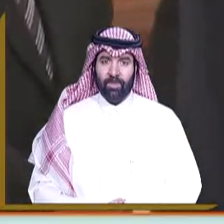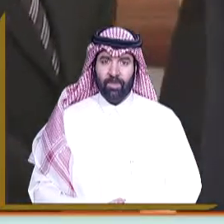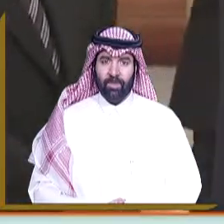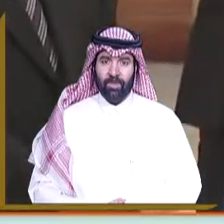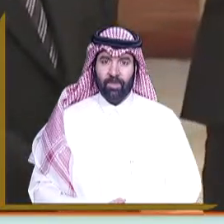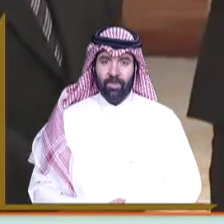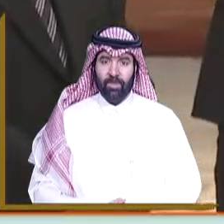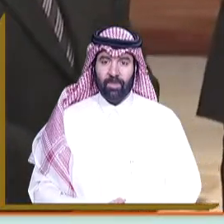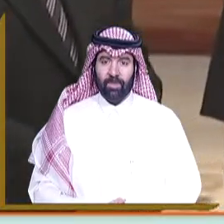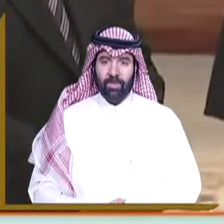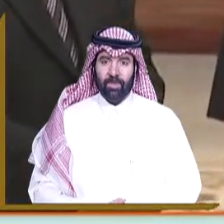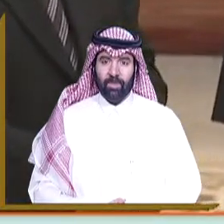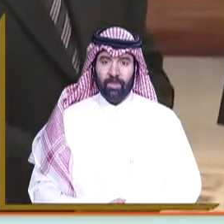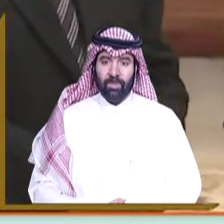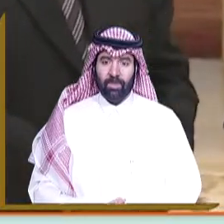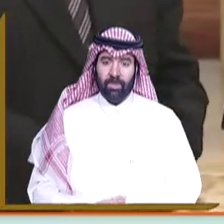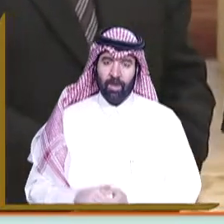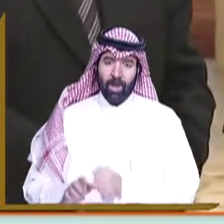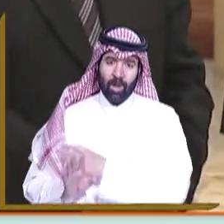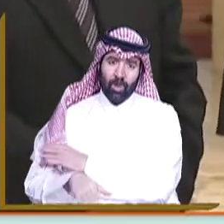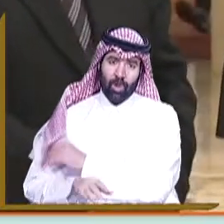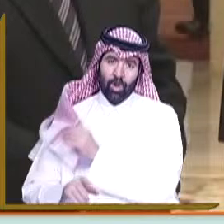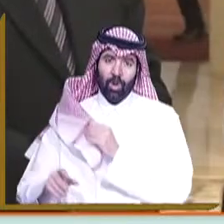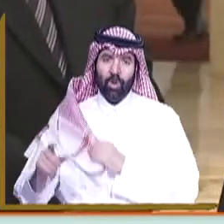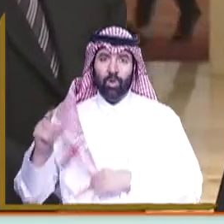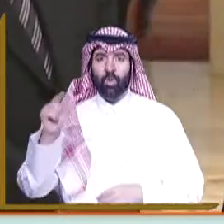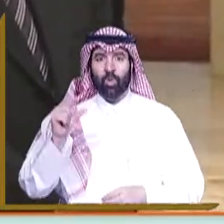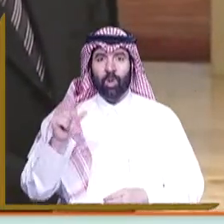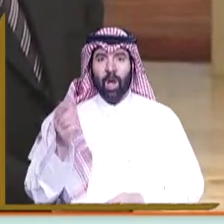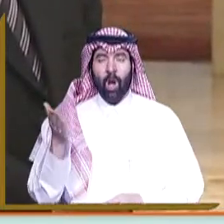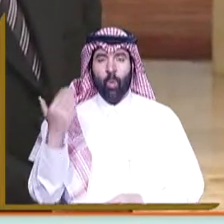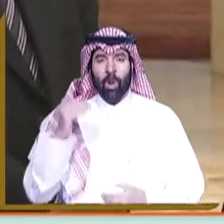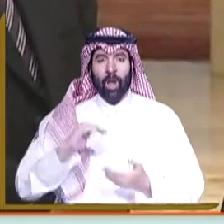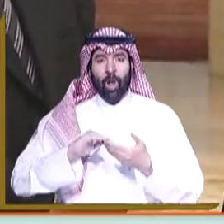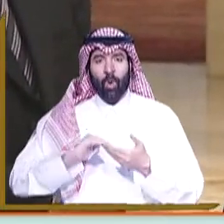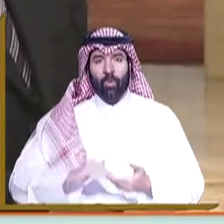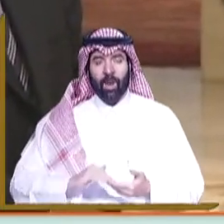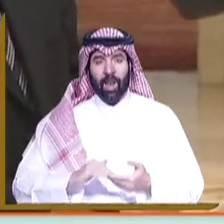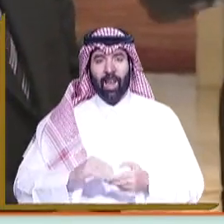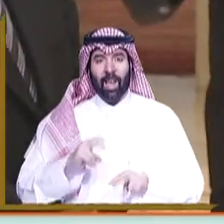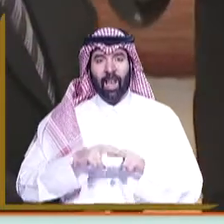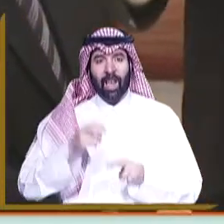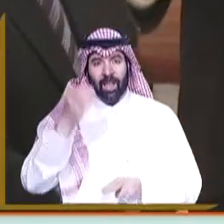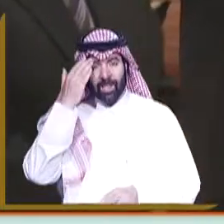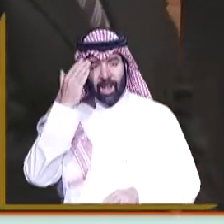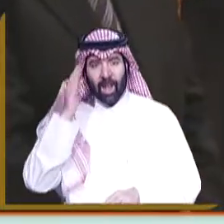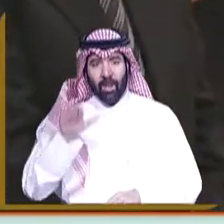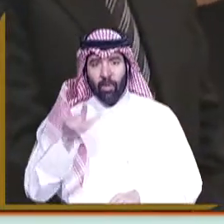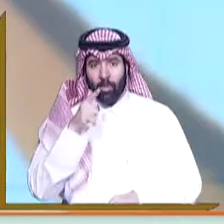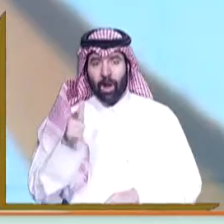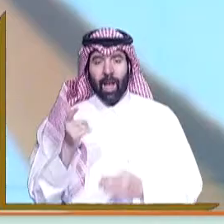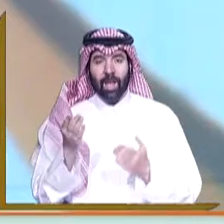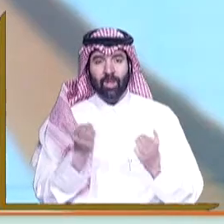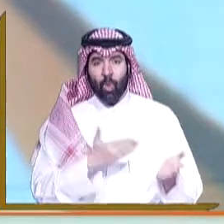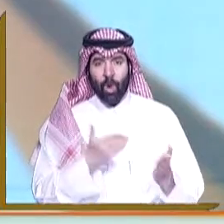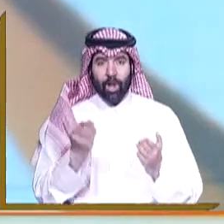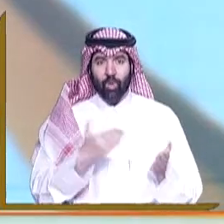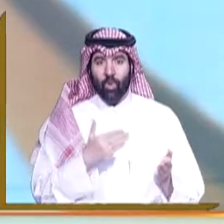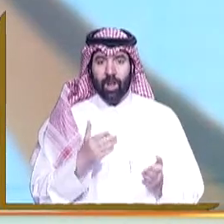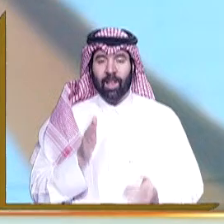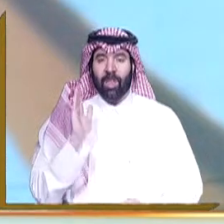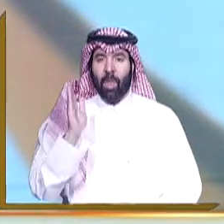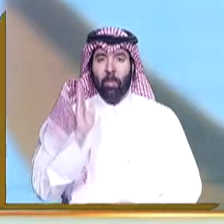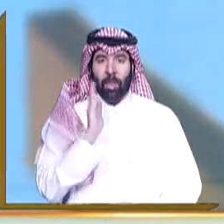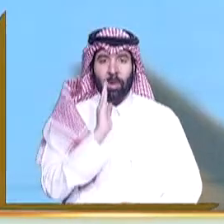ألو دكتور، بما أنه ذكرت حلفاء إسرائيل، يعني هل هذه الدعوات وهذه الزيارات